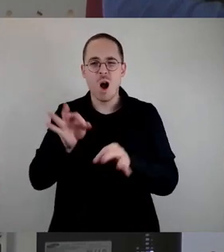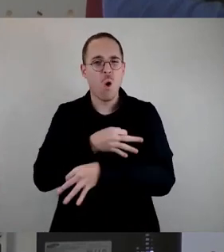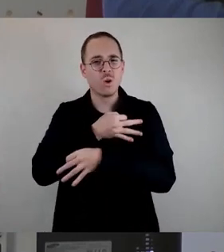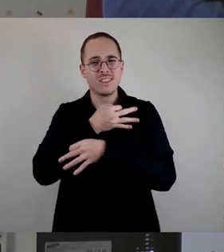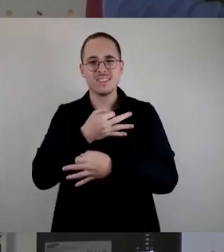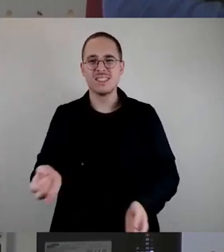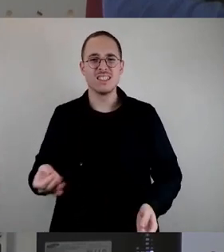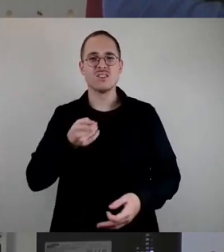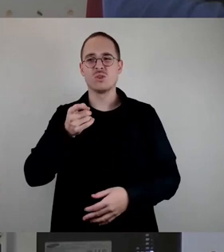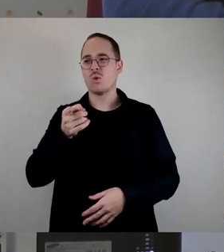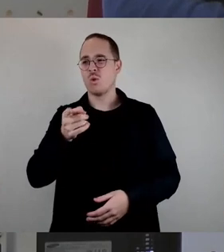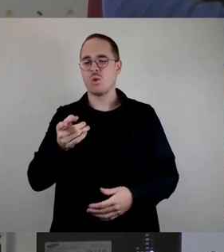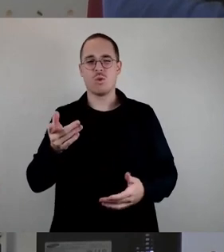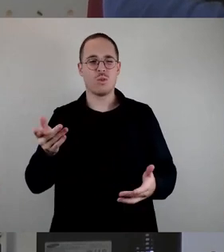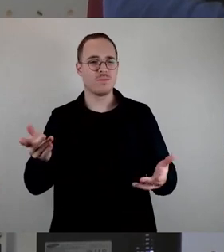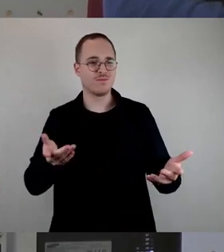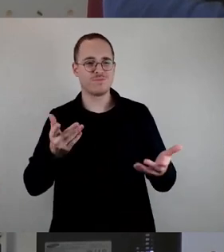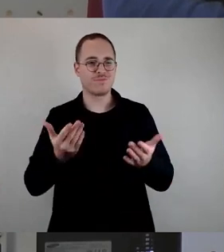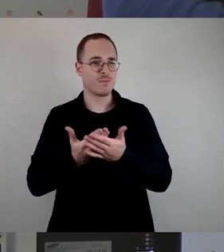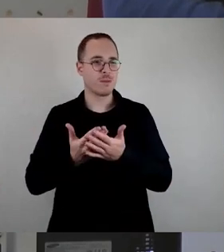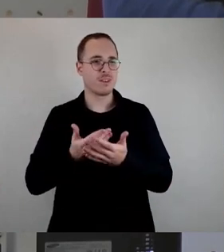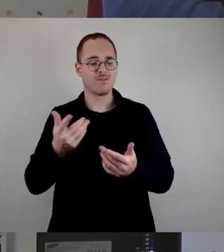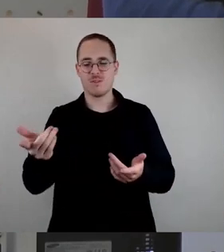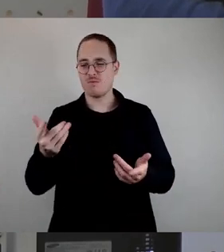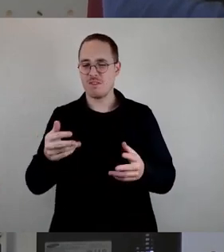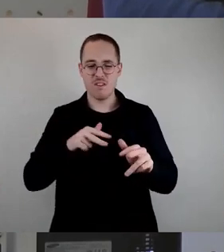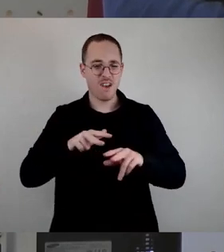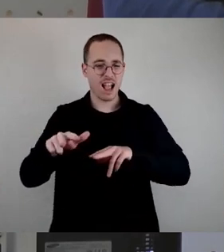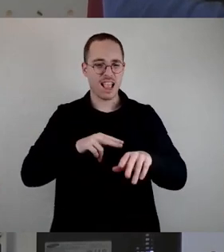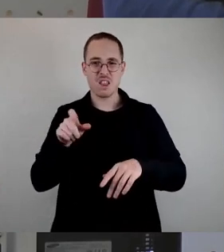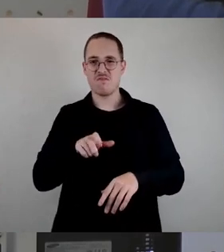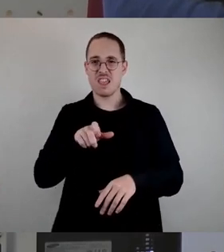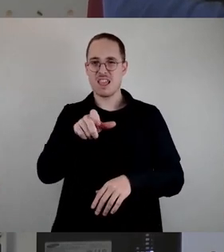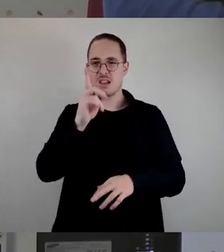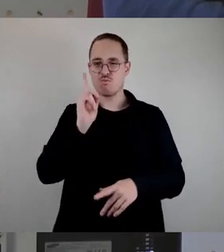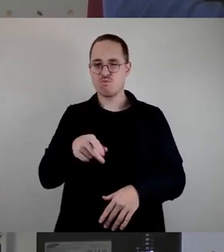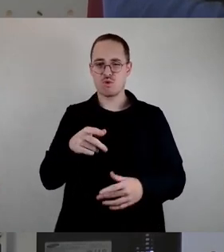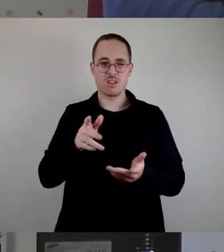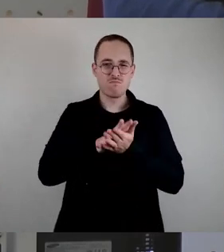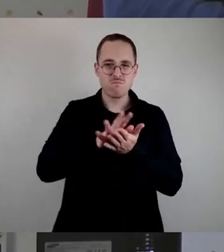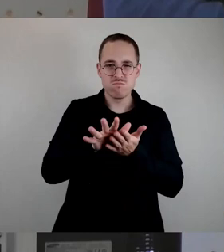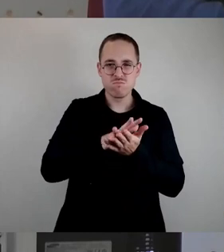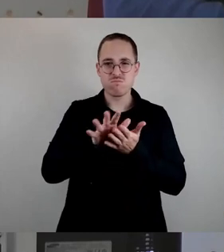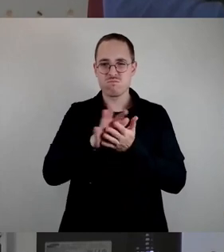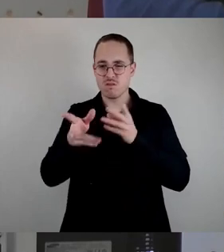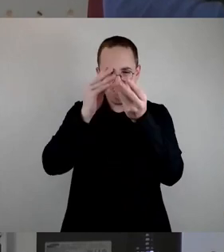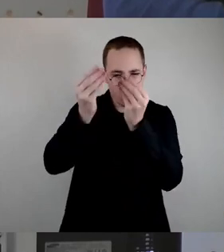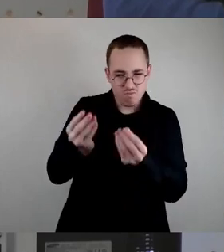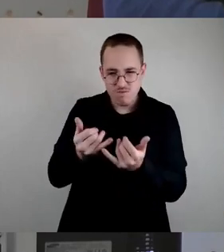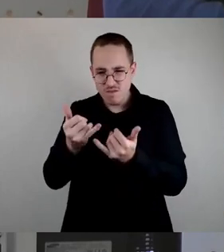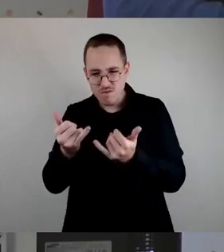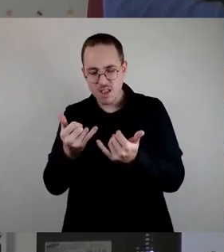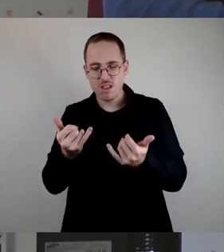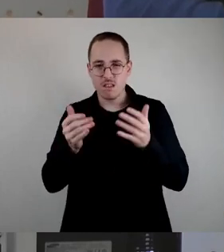werden muss, wo aufwendige Verkehrswege gestaltet werden müssen, wohingegen wir im Bereich der Erfurter Straße ohnehin